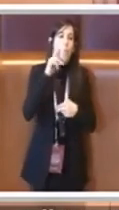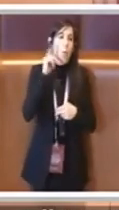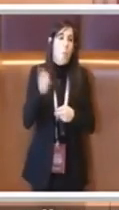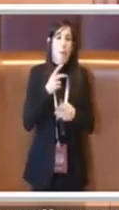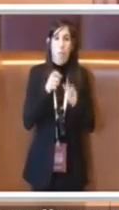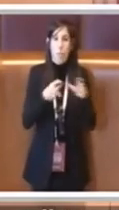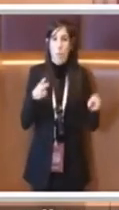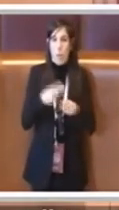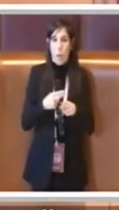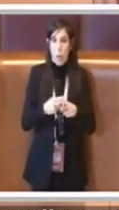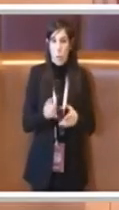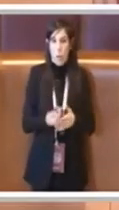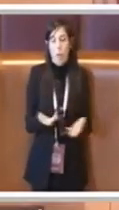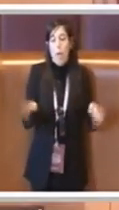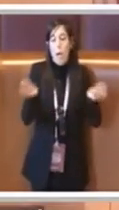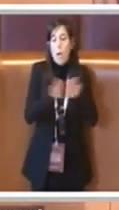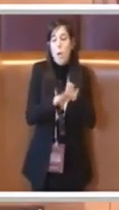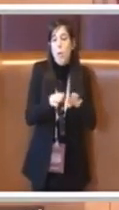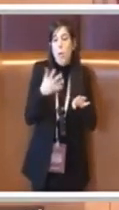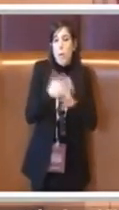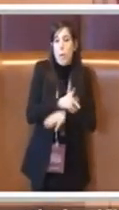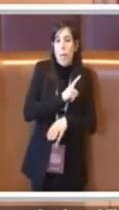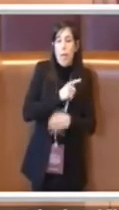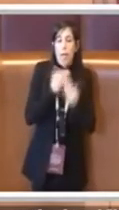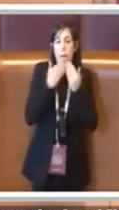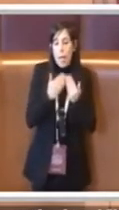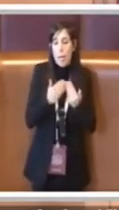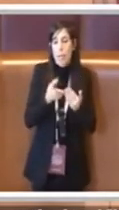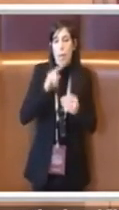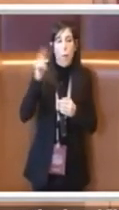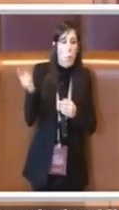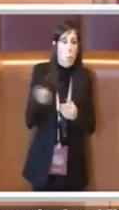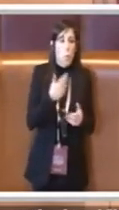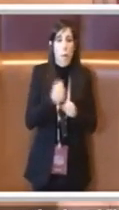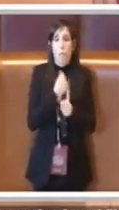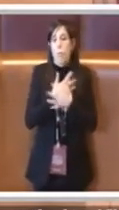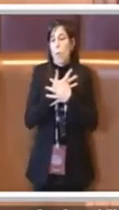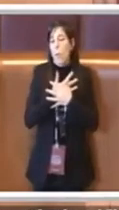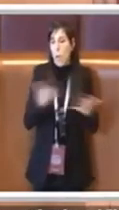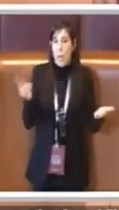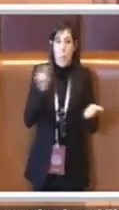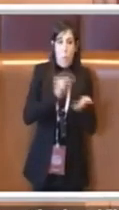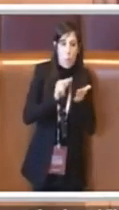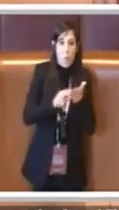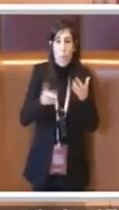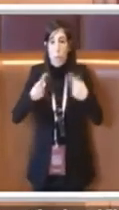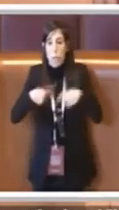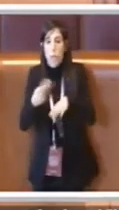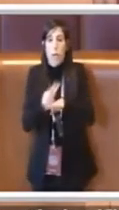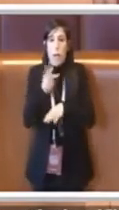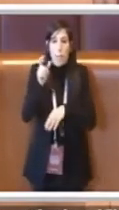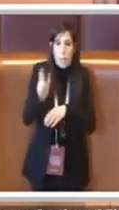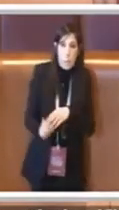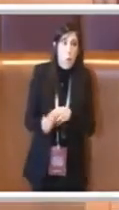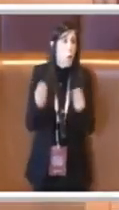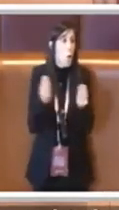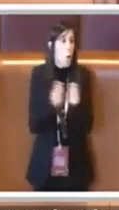intervento veramente ringraziando l'enorme lavoro che oltre agli uffici hanno fatto la Giunta, l'assessore,